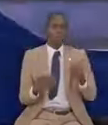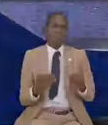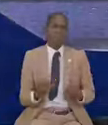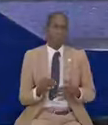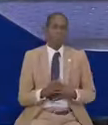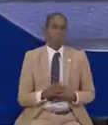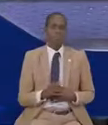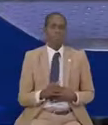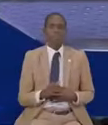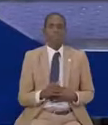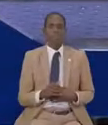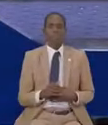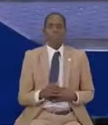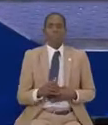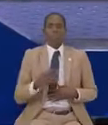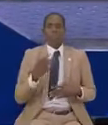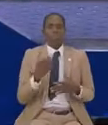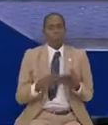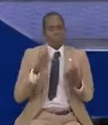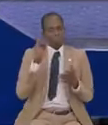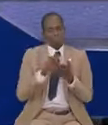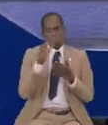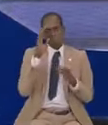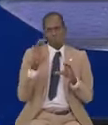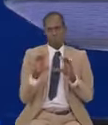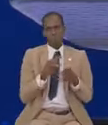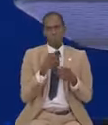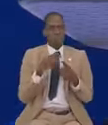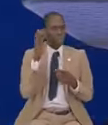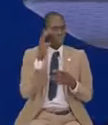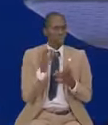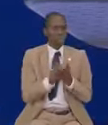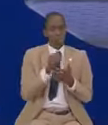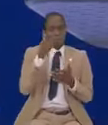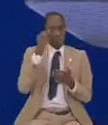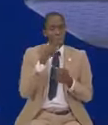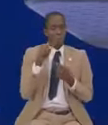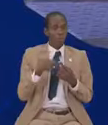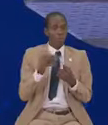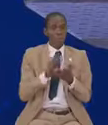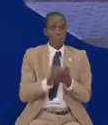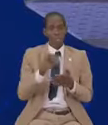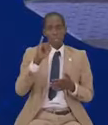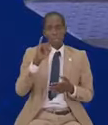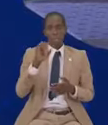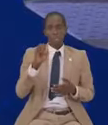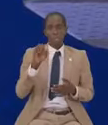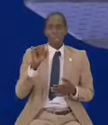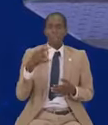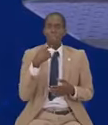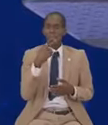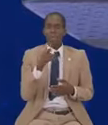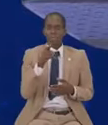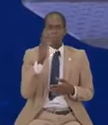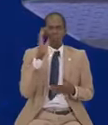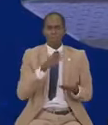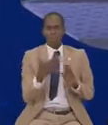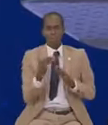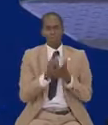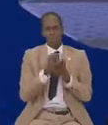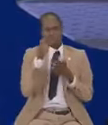que devait faire Ézéchiel en attendant cela lorsque il lui a dit que tu mourras donne-t-elle tes ordres à ta maison